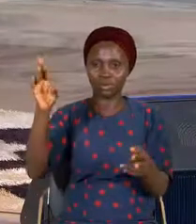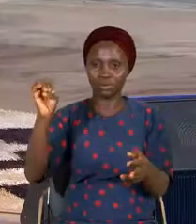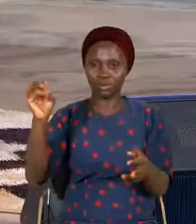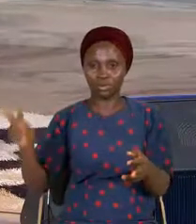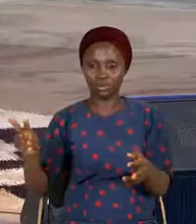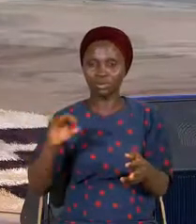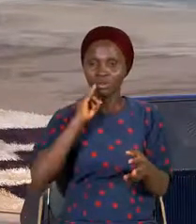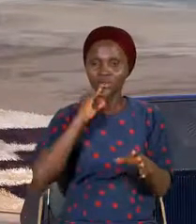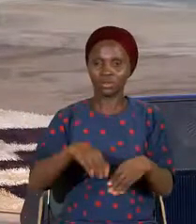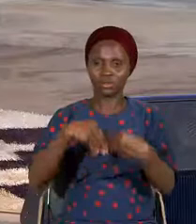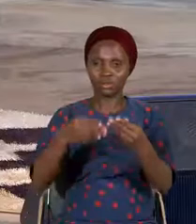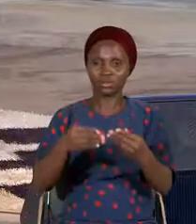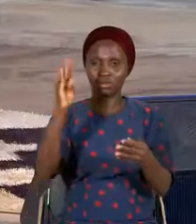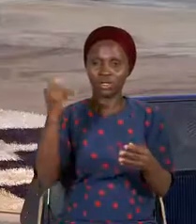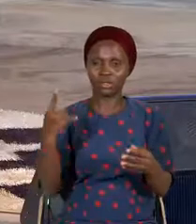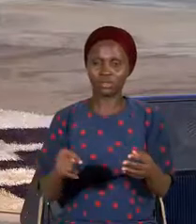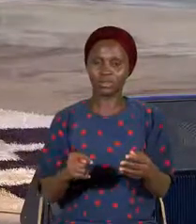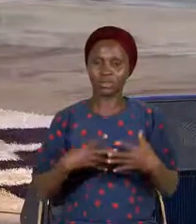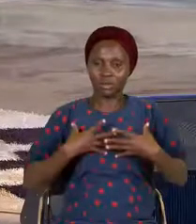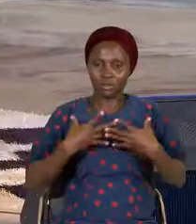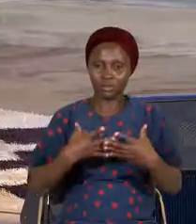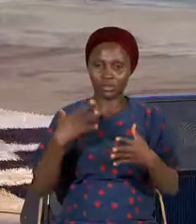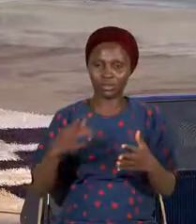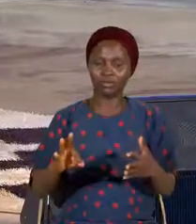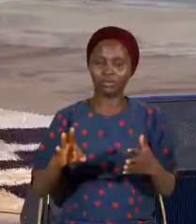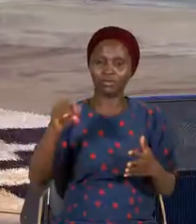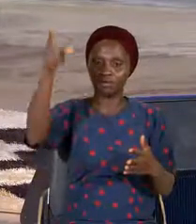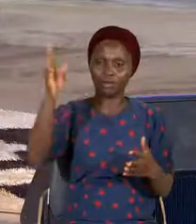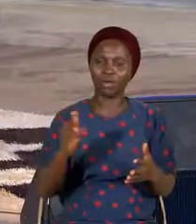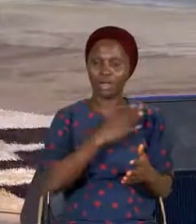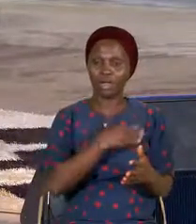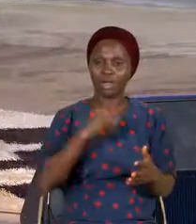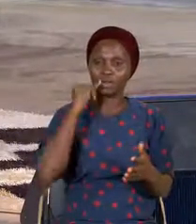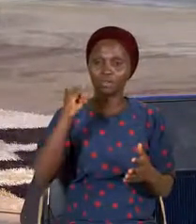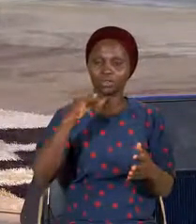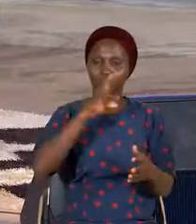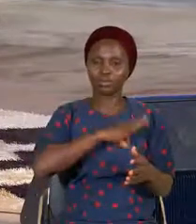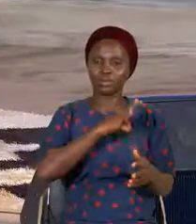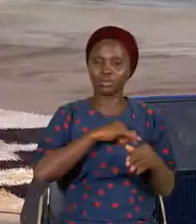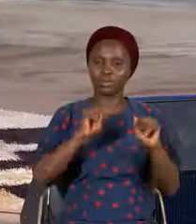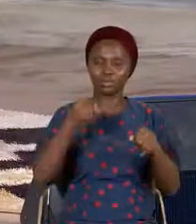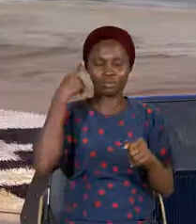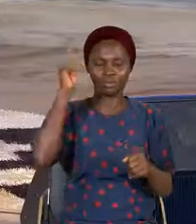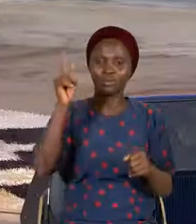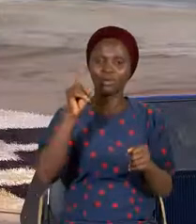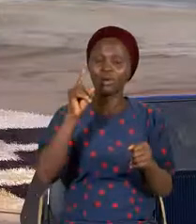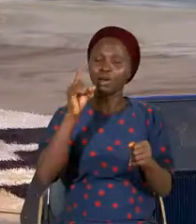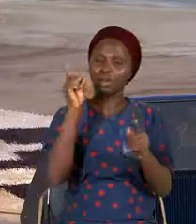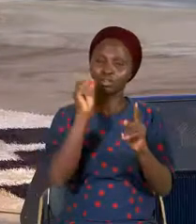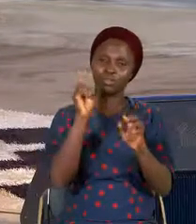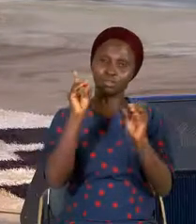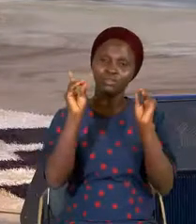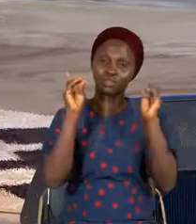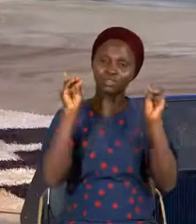est inspirée de Dieu et est utile pour enseigner, pour convaincre, pour